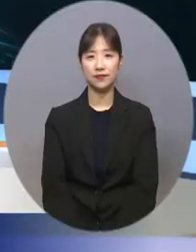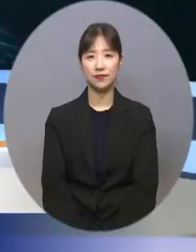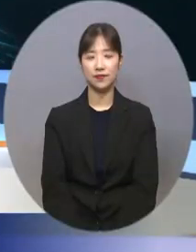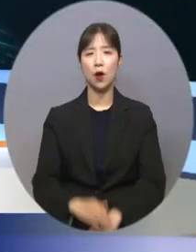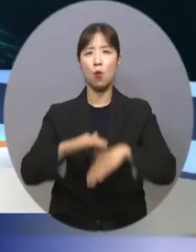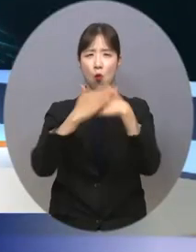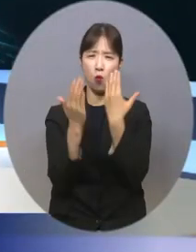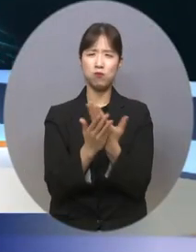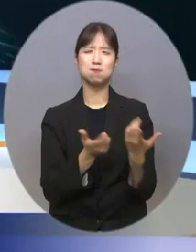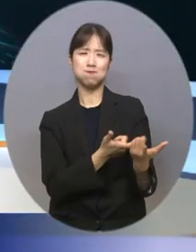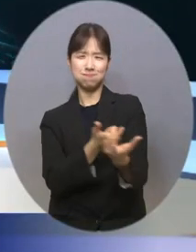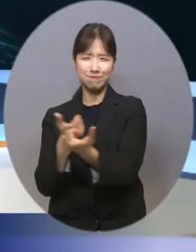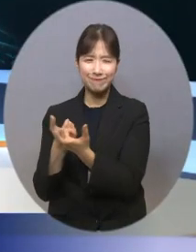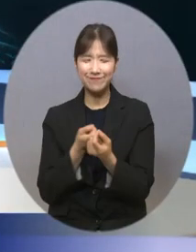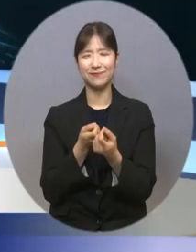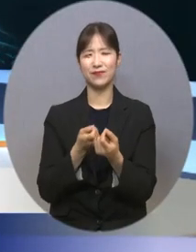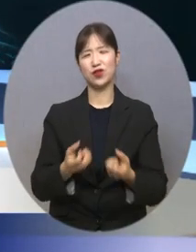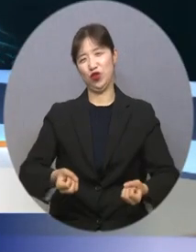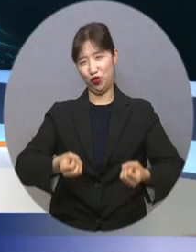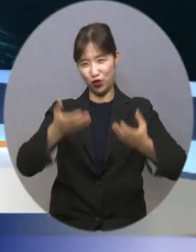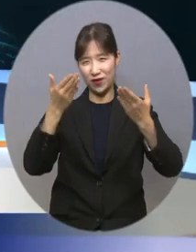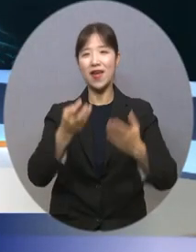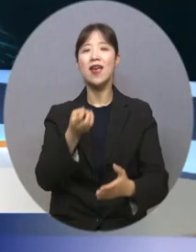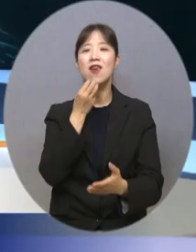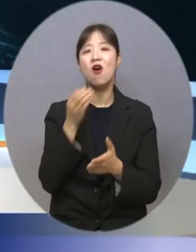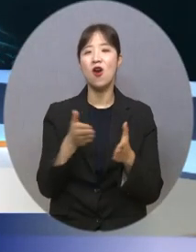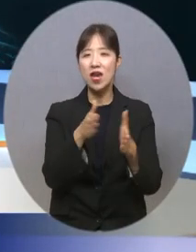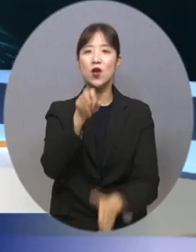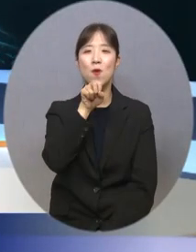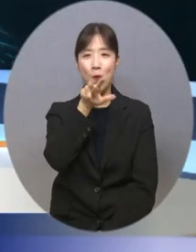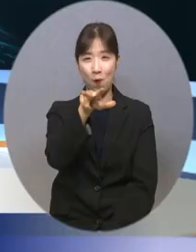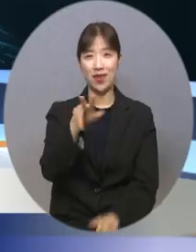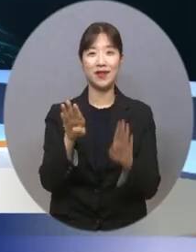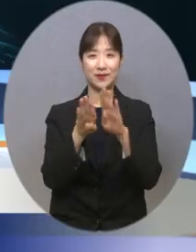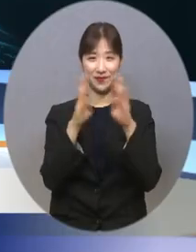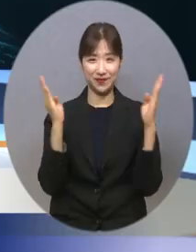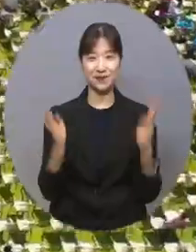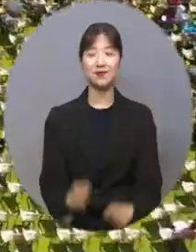모두가 하나 되어 어우러지는 축제가 경기도 용인에서 펼쳐졌습니다.